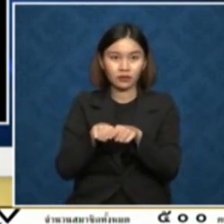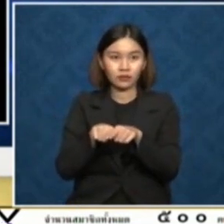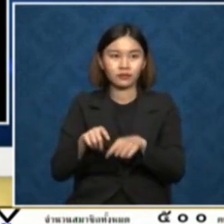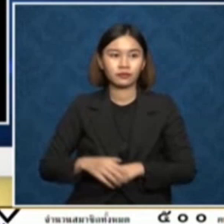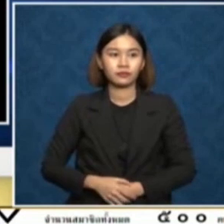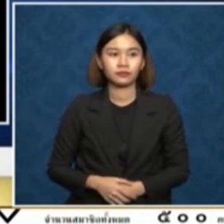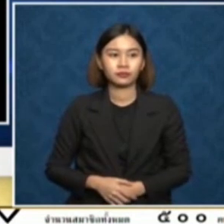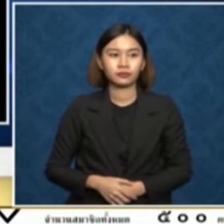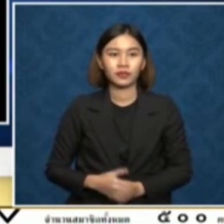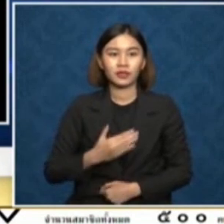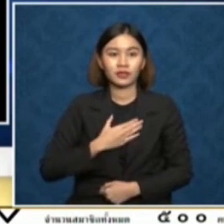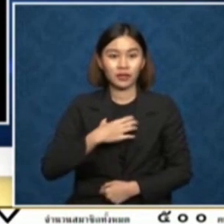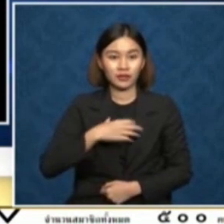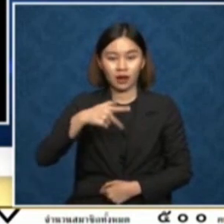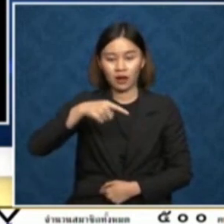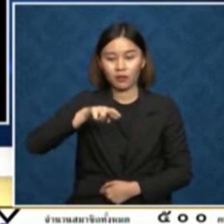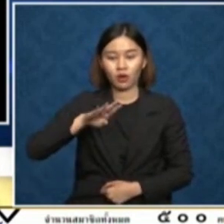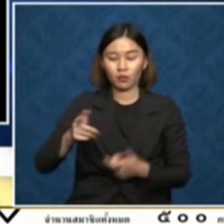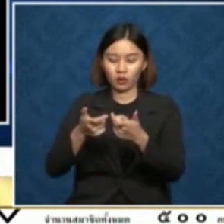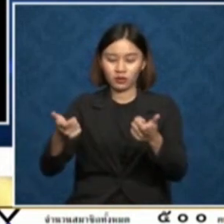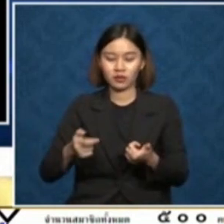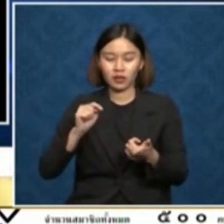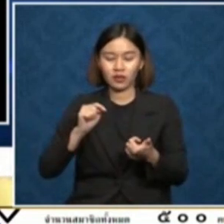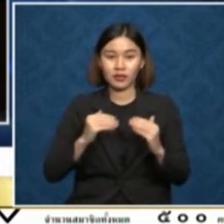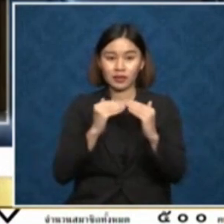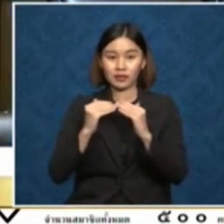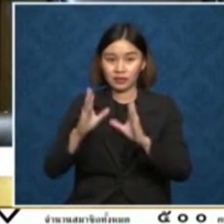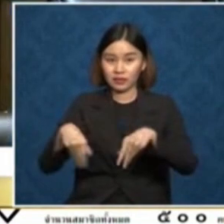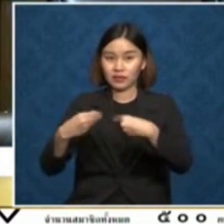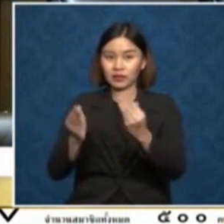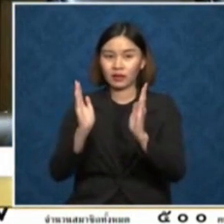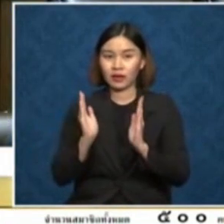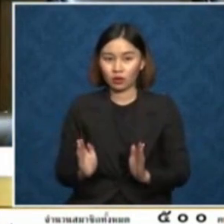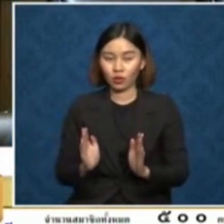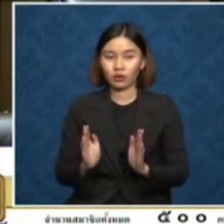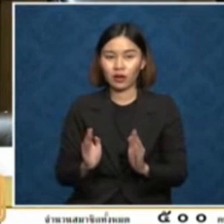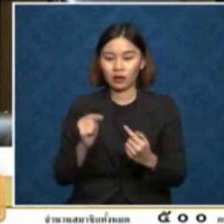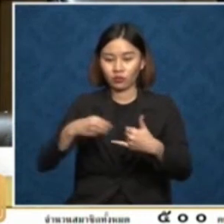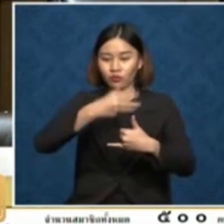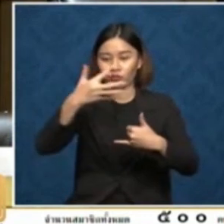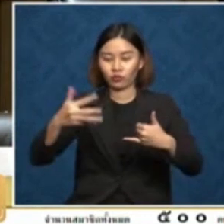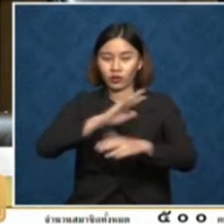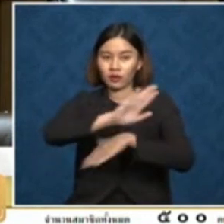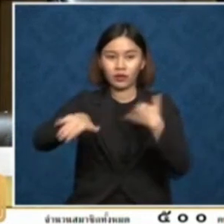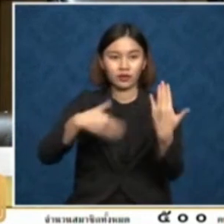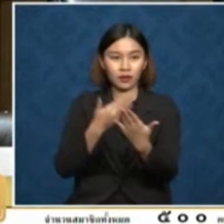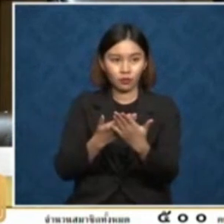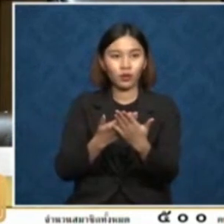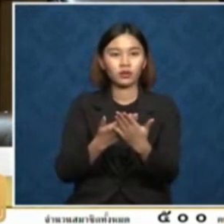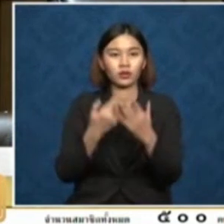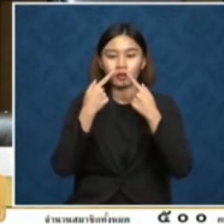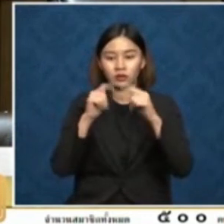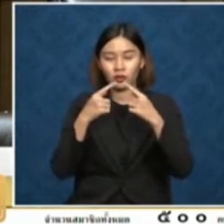sisters and human beings in the human race เราจะต้องใช้เวลากี่ปีผู้คนถึงจะเข้าใจว่าเราทุกคนล้วนเป็น